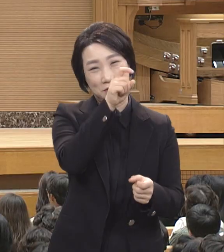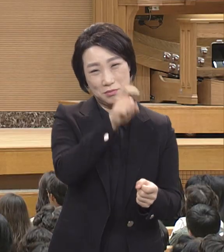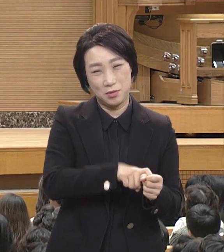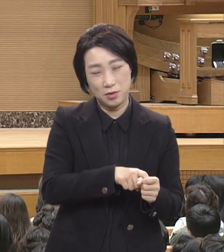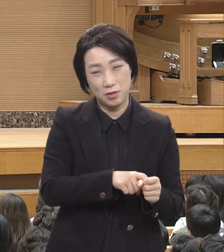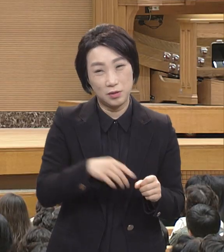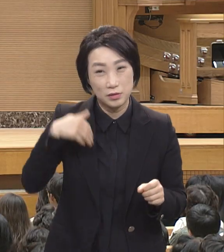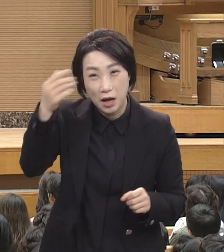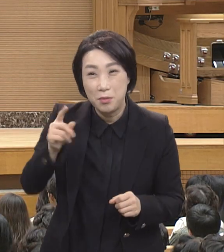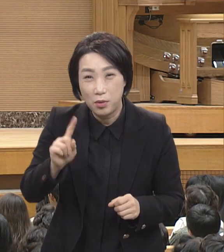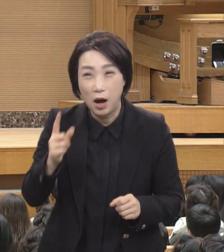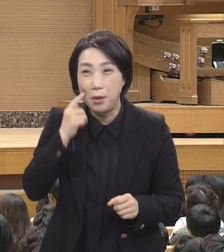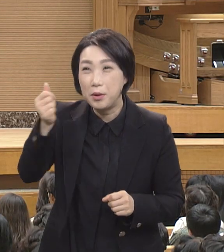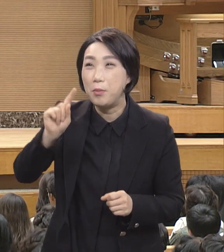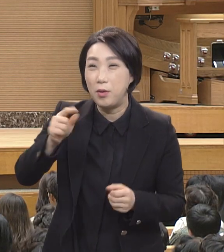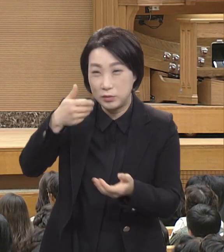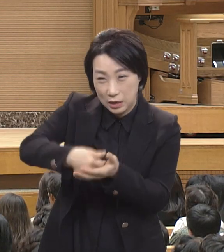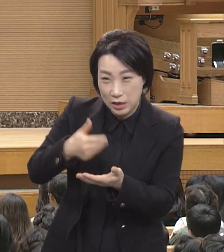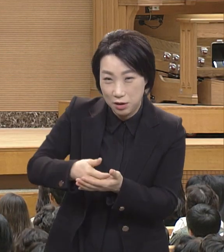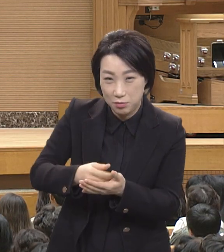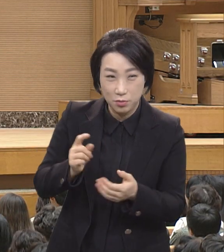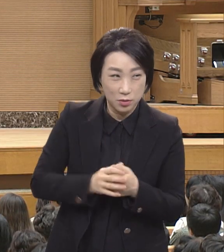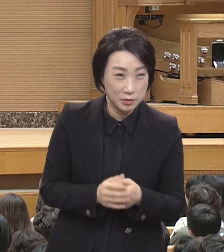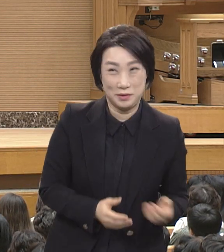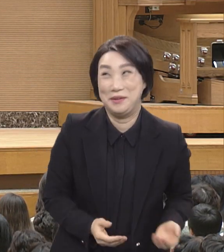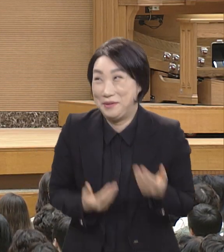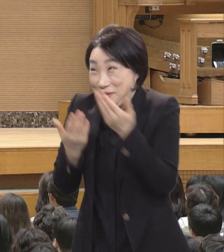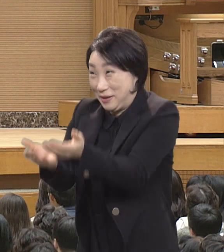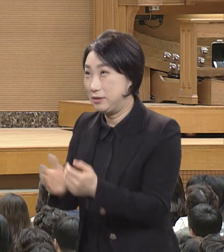그다음부터는 아버지가 못할 얼른 기리고 다음에 못 없나